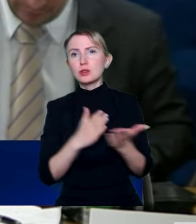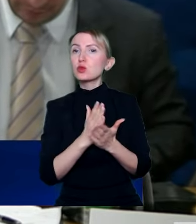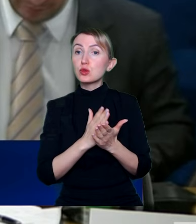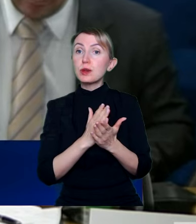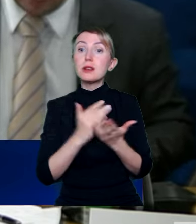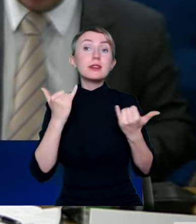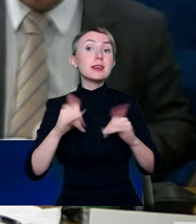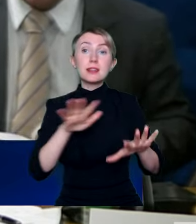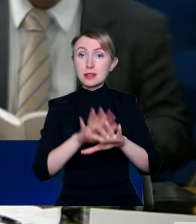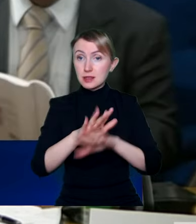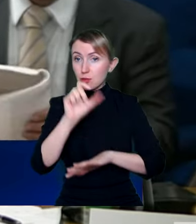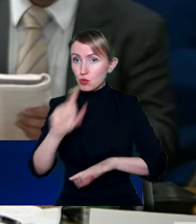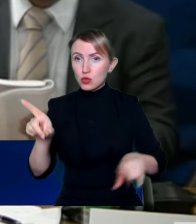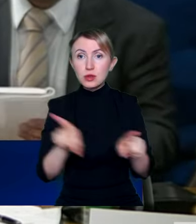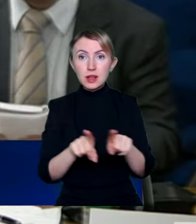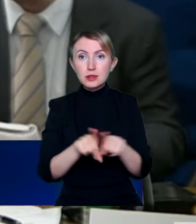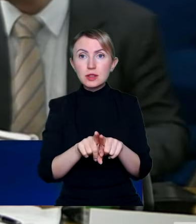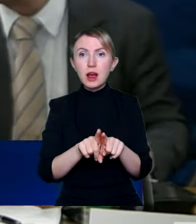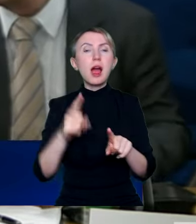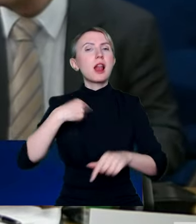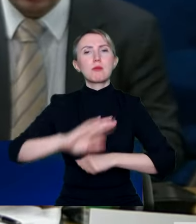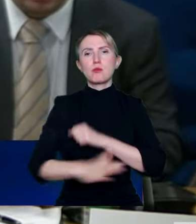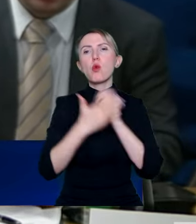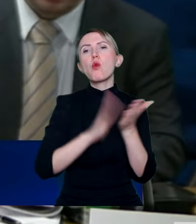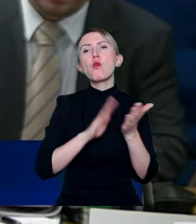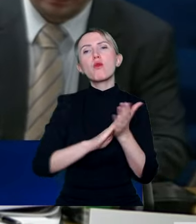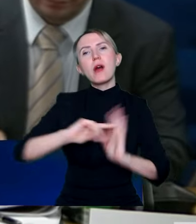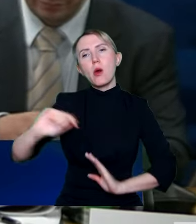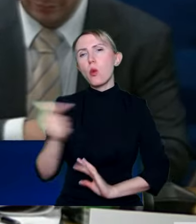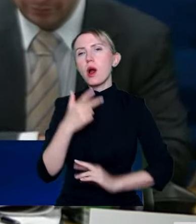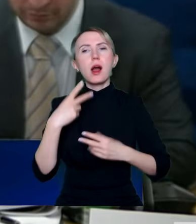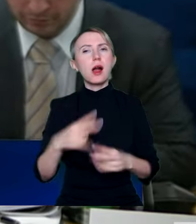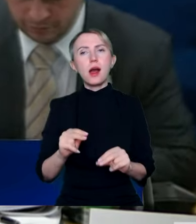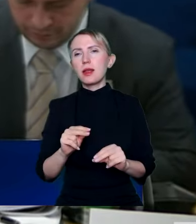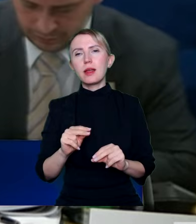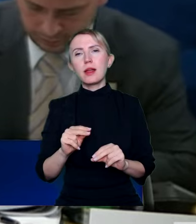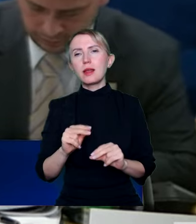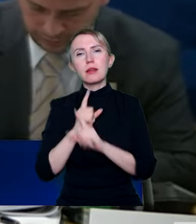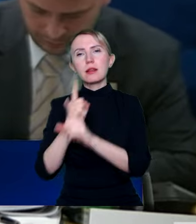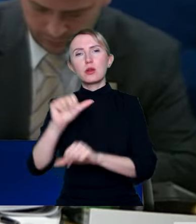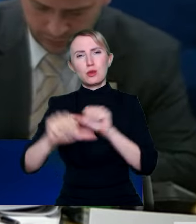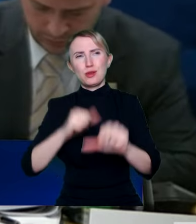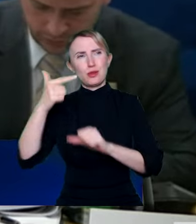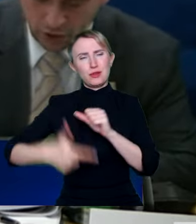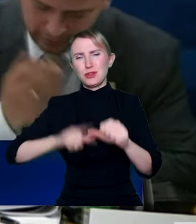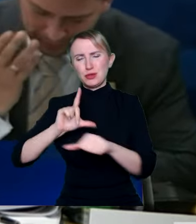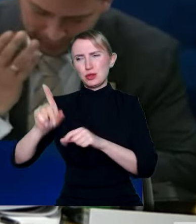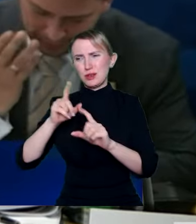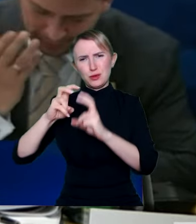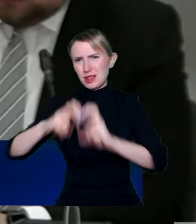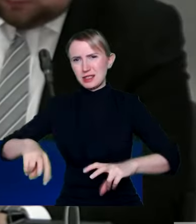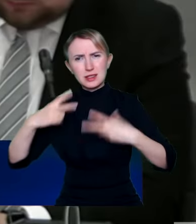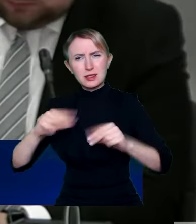inne systemy, ale opierajmy się o uchwałę, a nie o rok 2012.